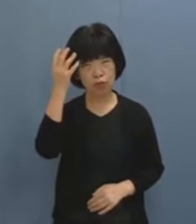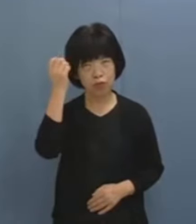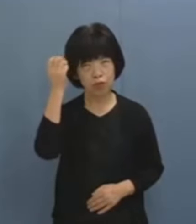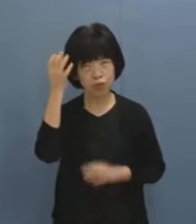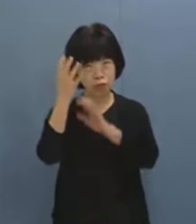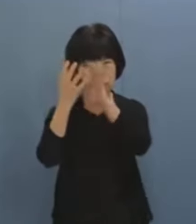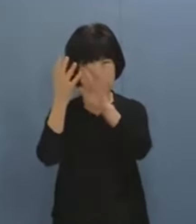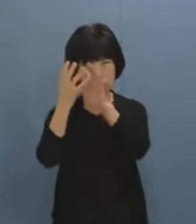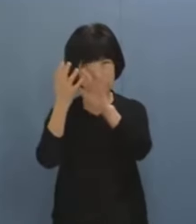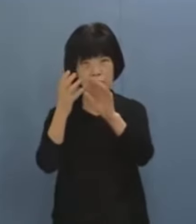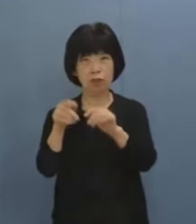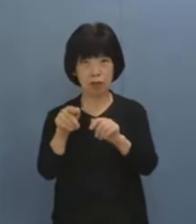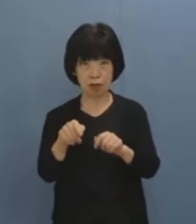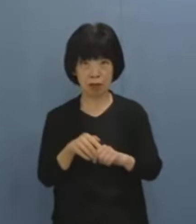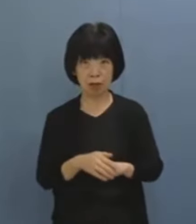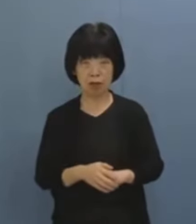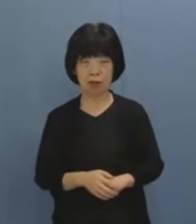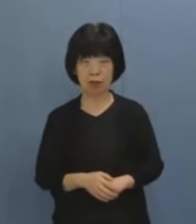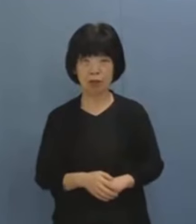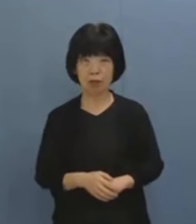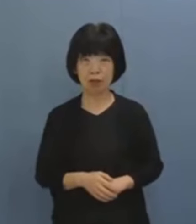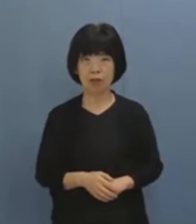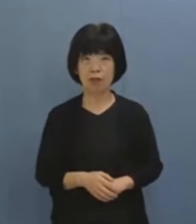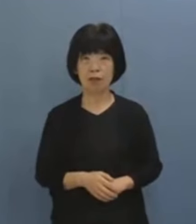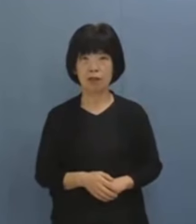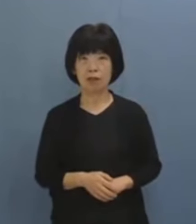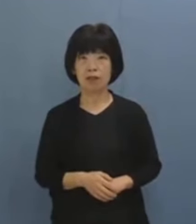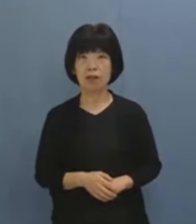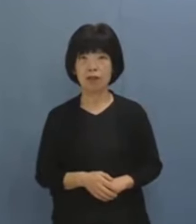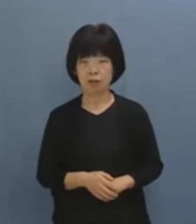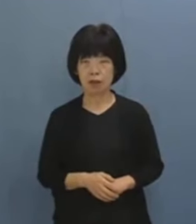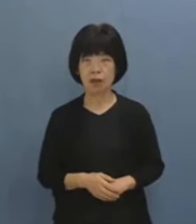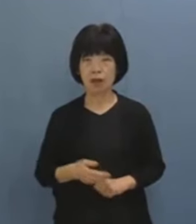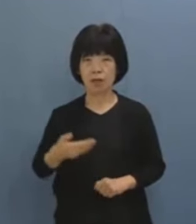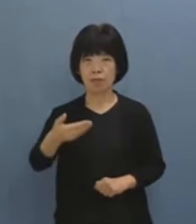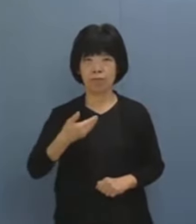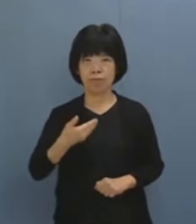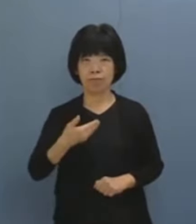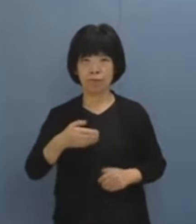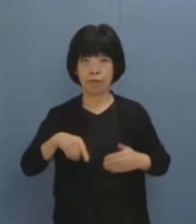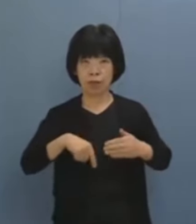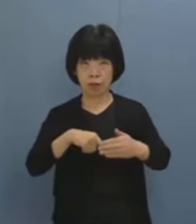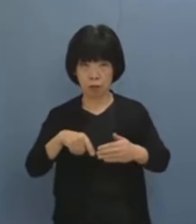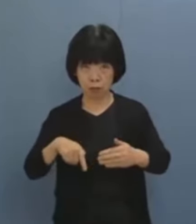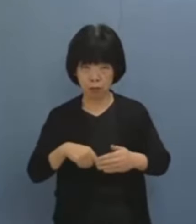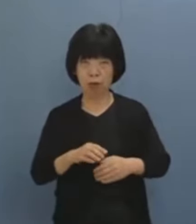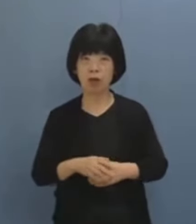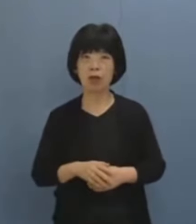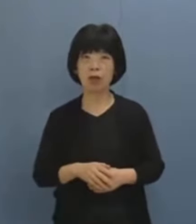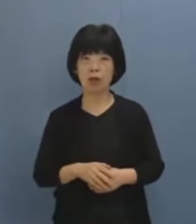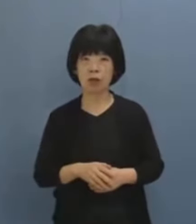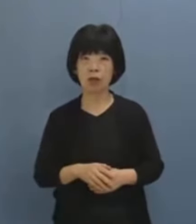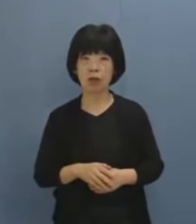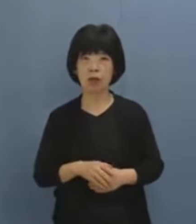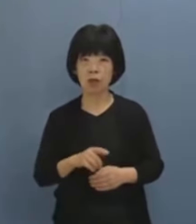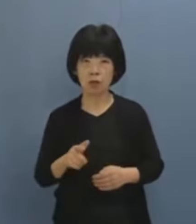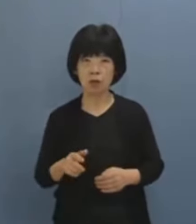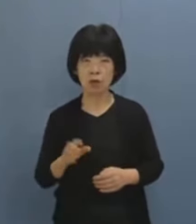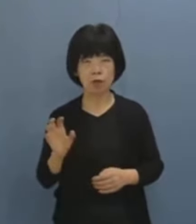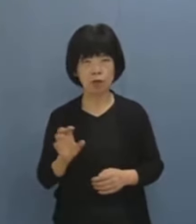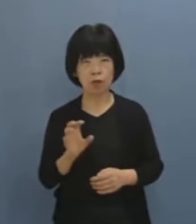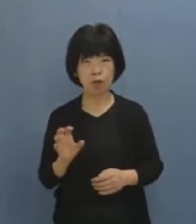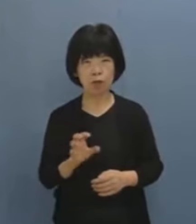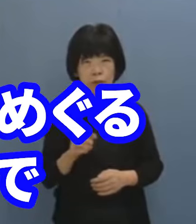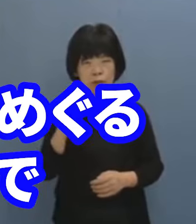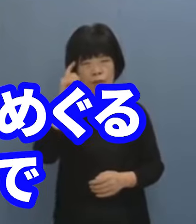当にありました。で、まあ尋問の内容とか判明してくる中で、その就任直